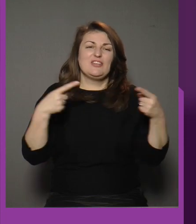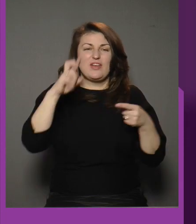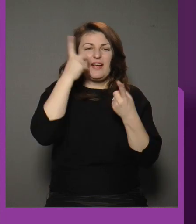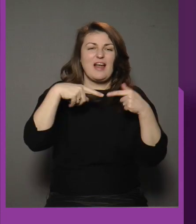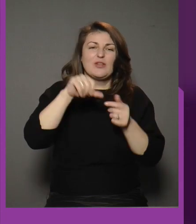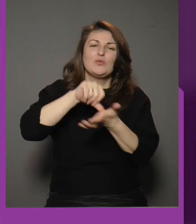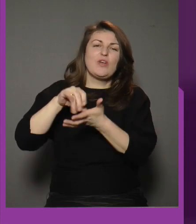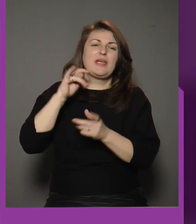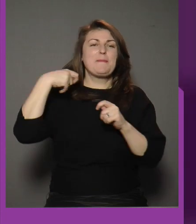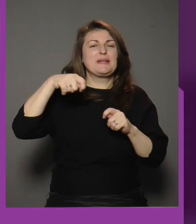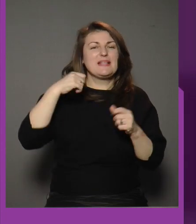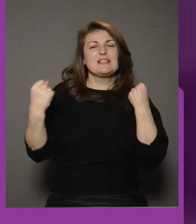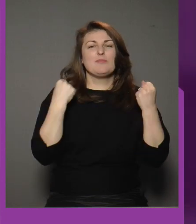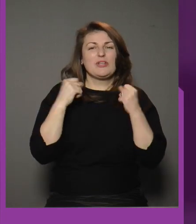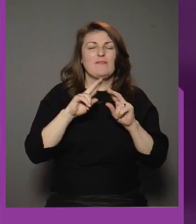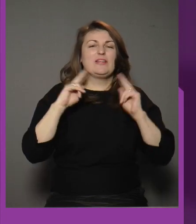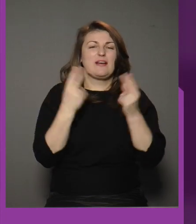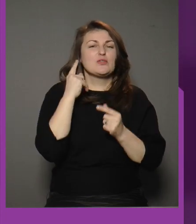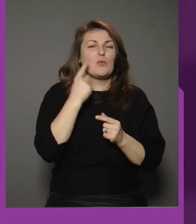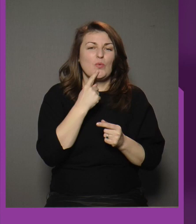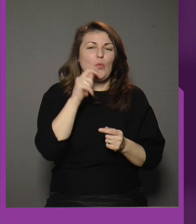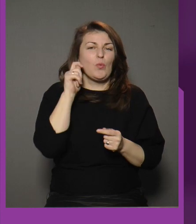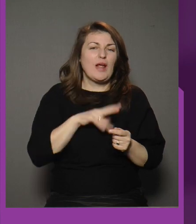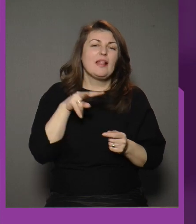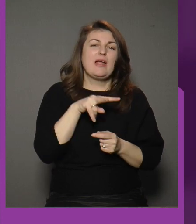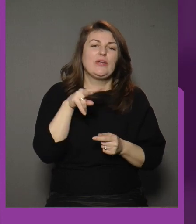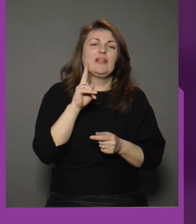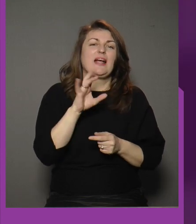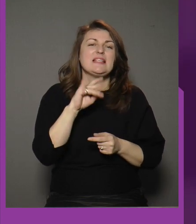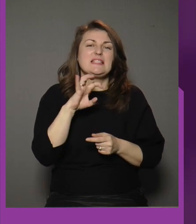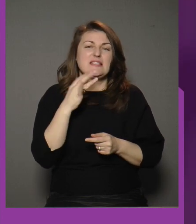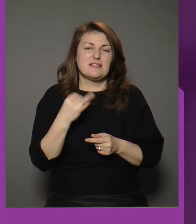і президент Спортивної федерації глухих України Леонід Касіцький.